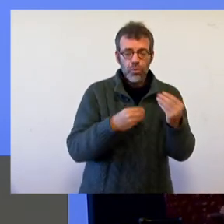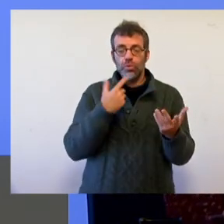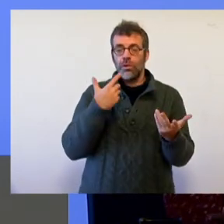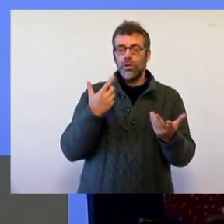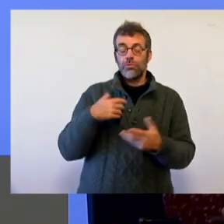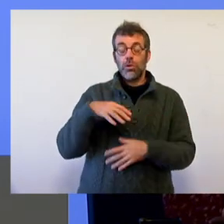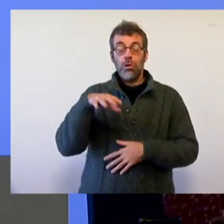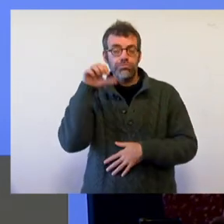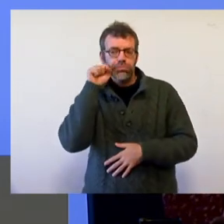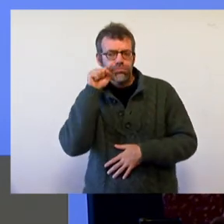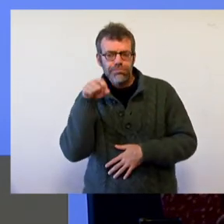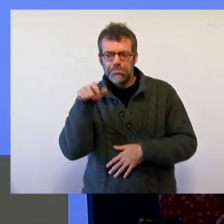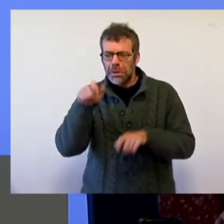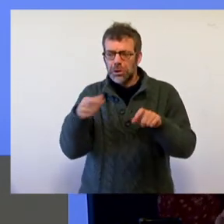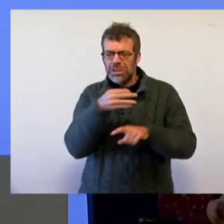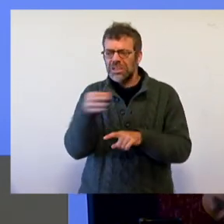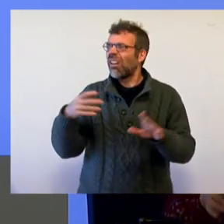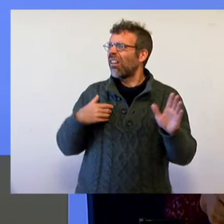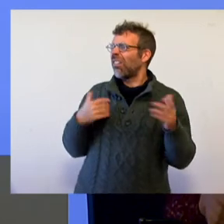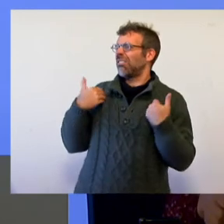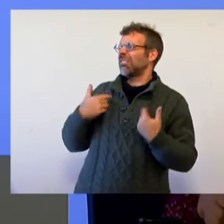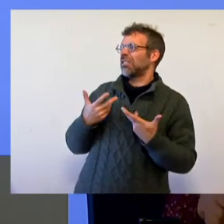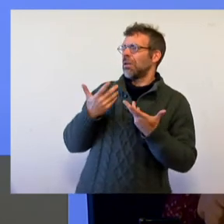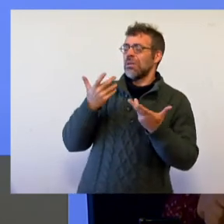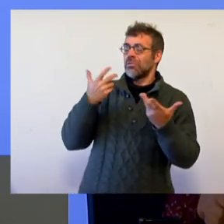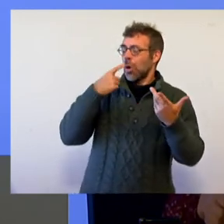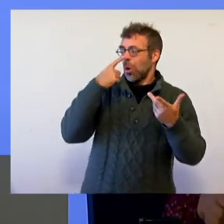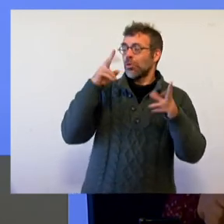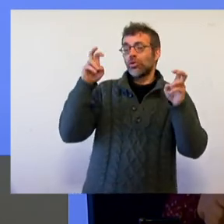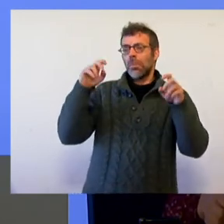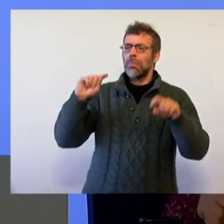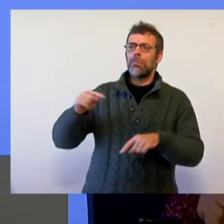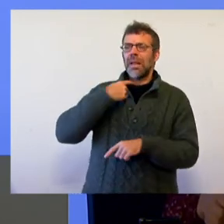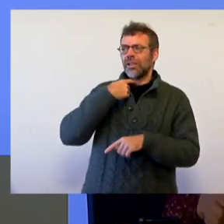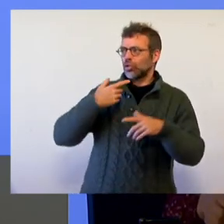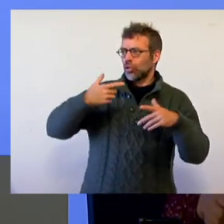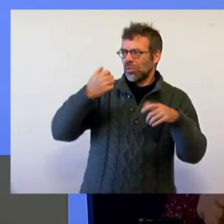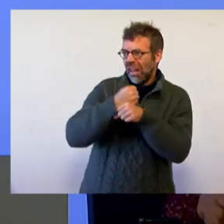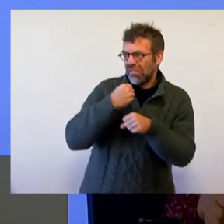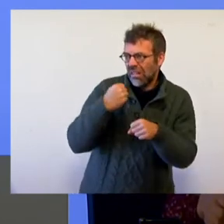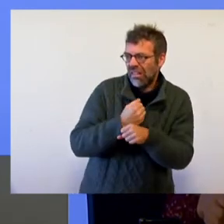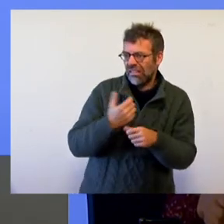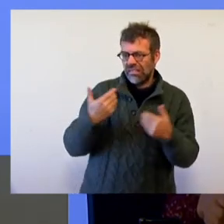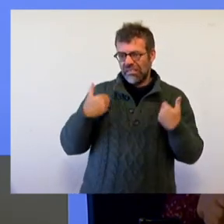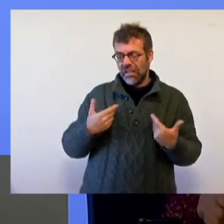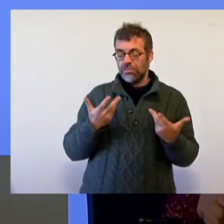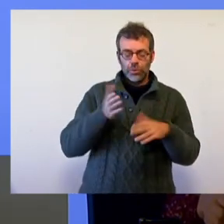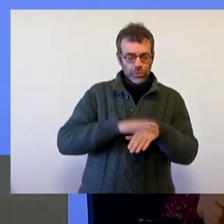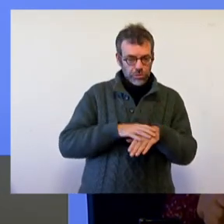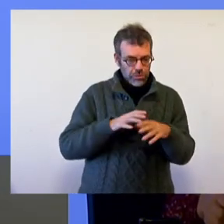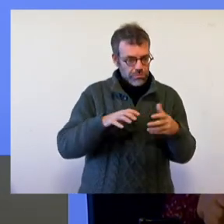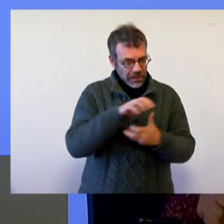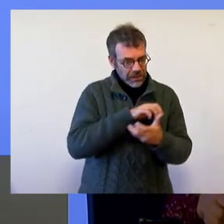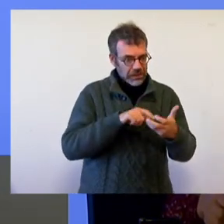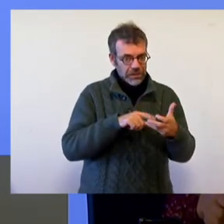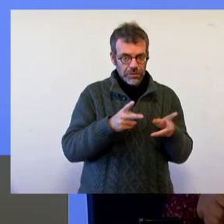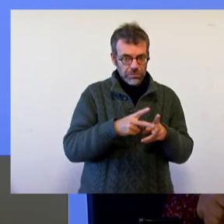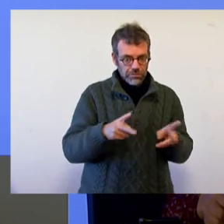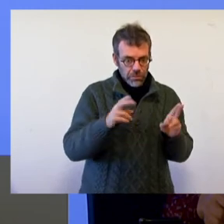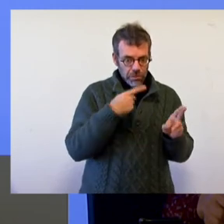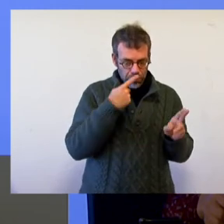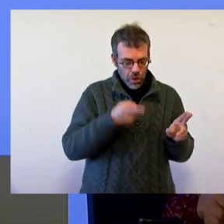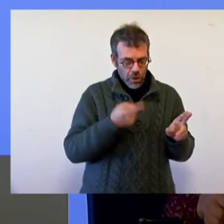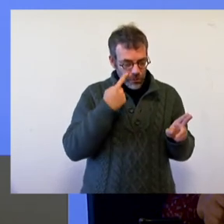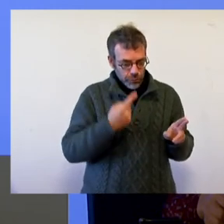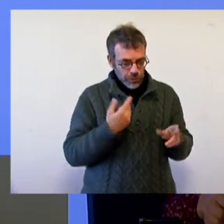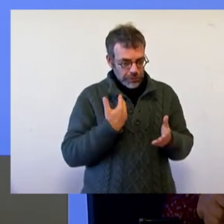travail ». Et donc, résolument, nous avons fait le choix dans la crise de recruter. Et ça, nos dépenses de fonctionnement